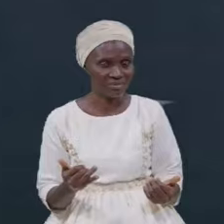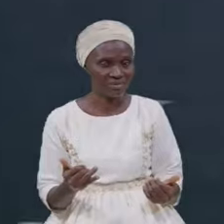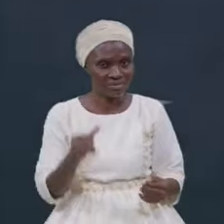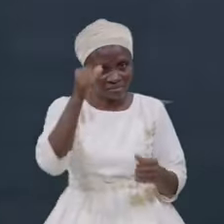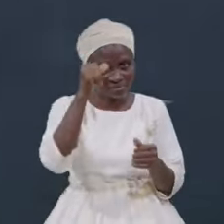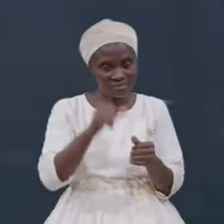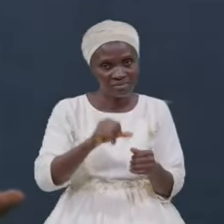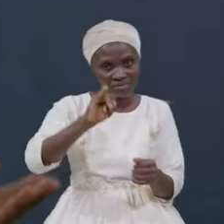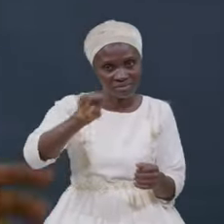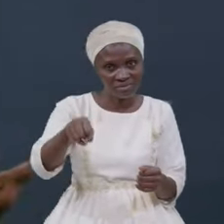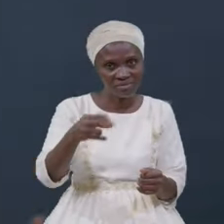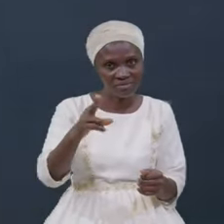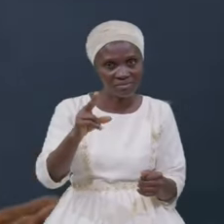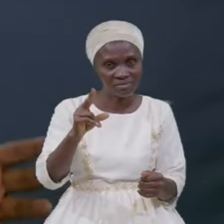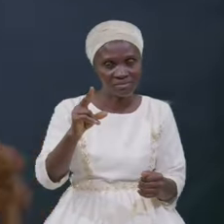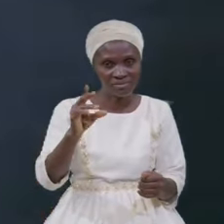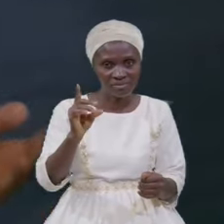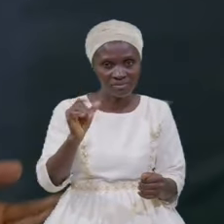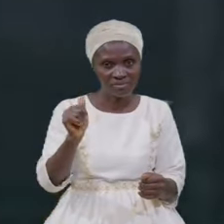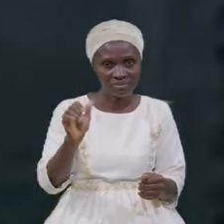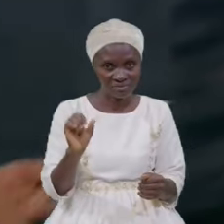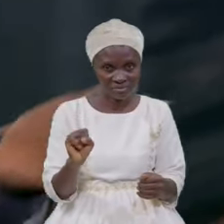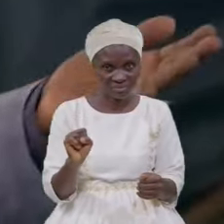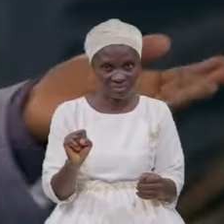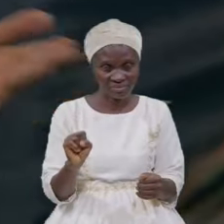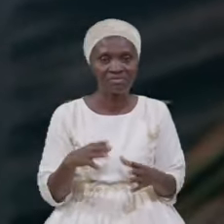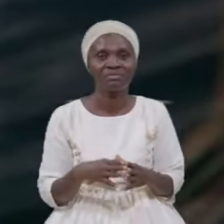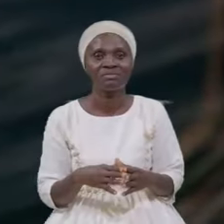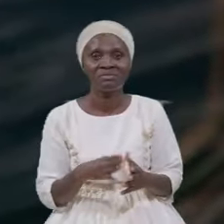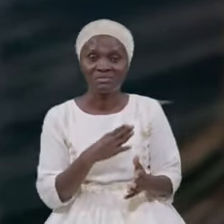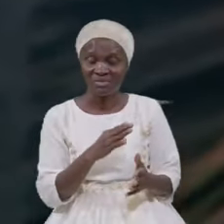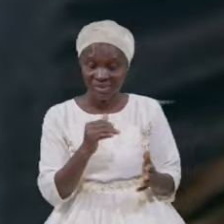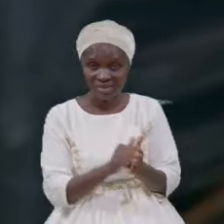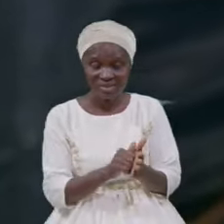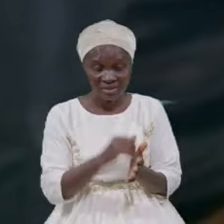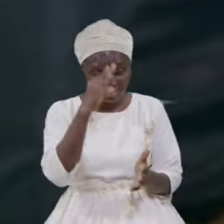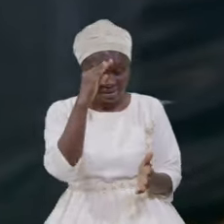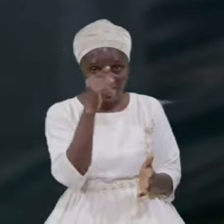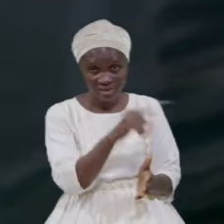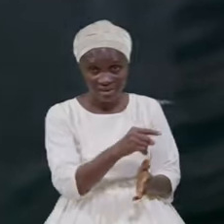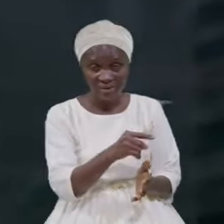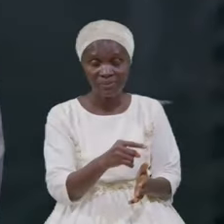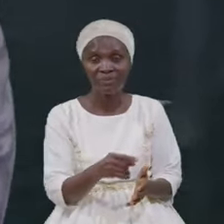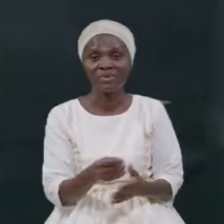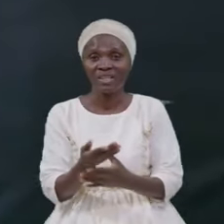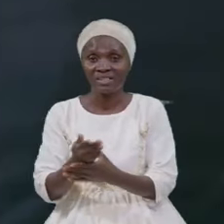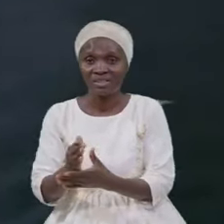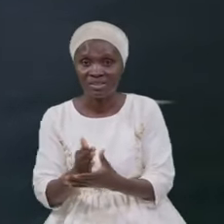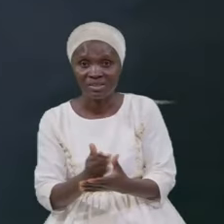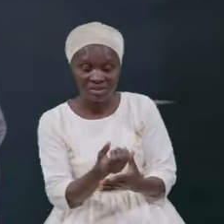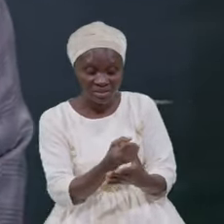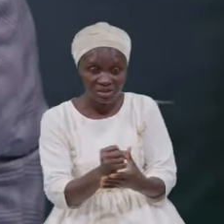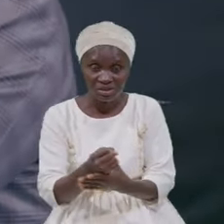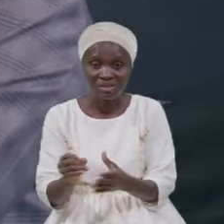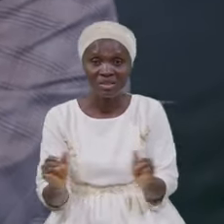Et ils partagent le même repas, le même message, les mêmes prières avec Pierre, Jacques, Jean et Jacques. Mais